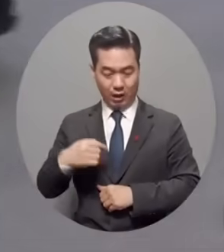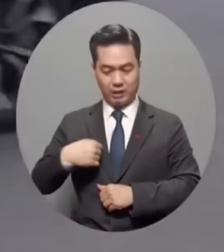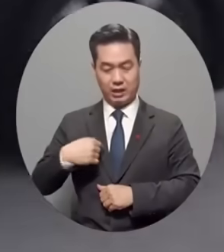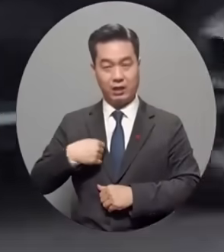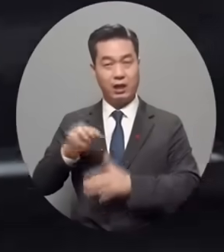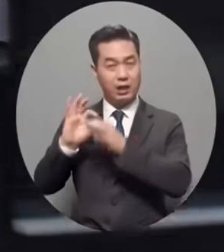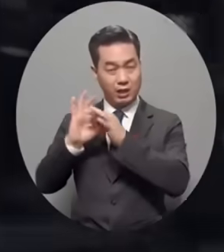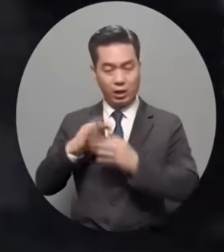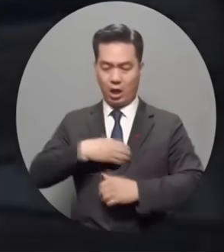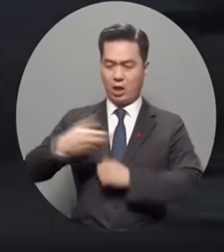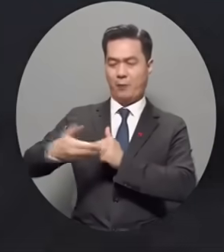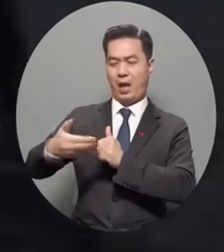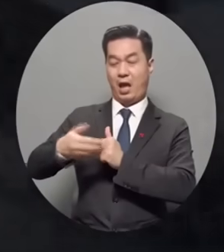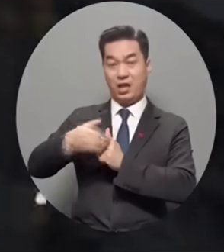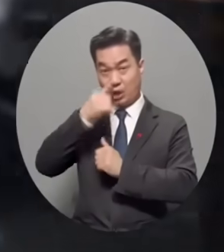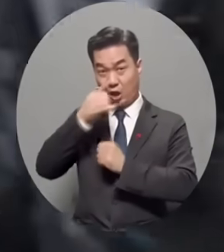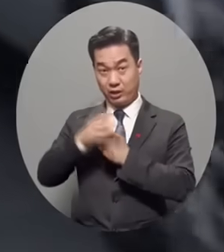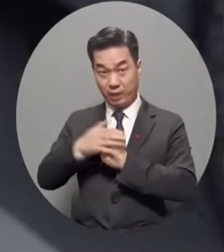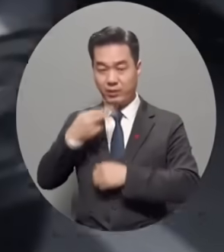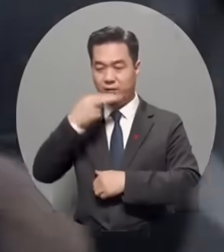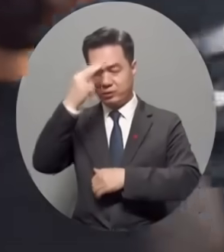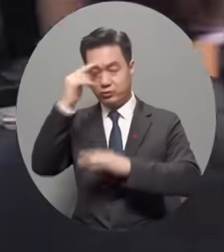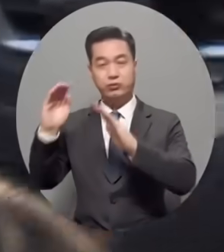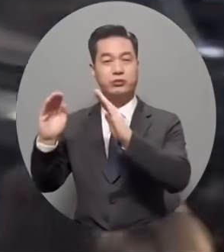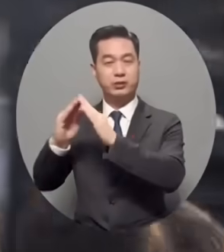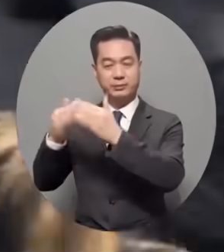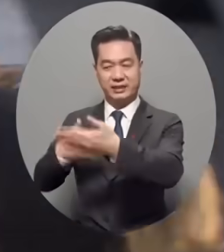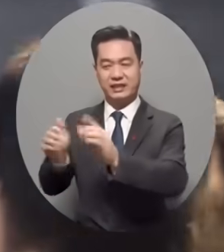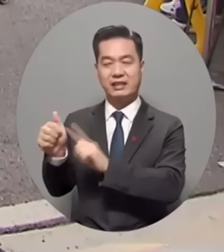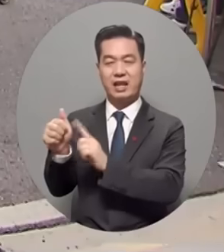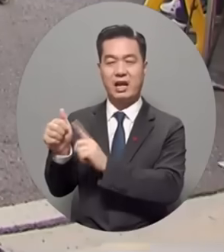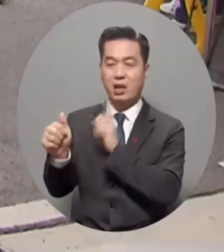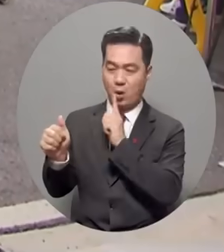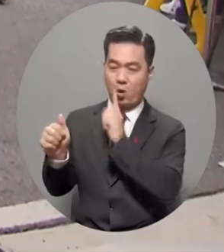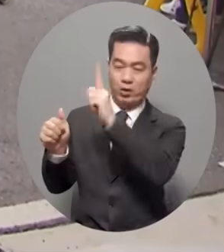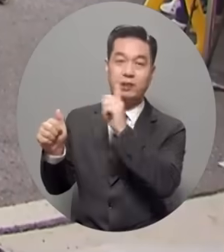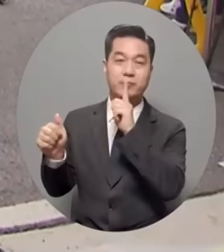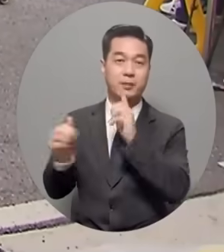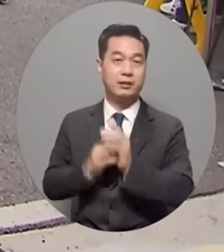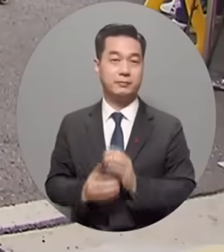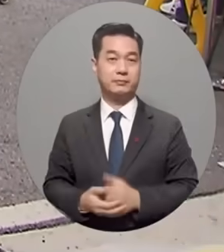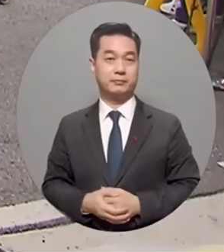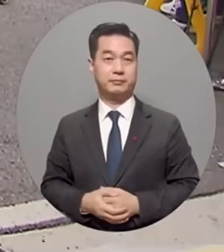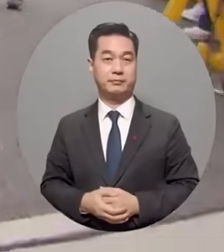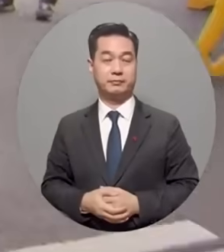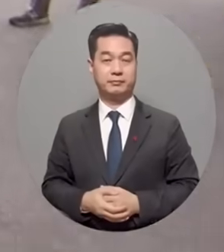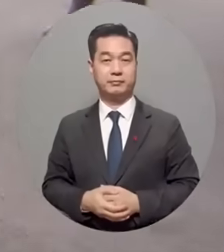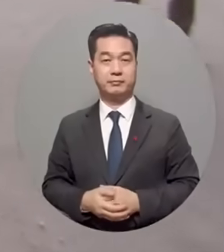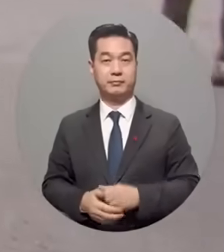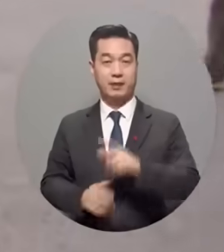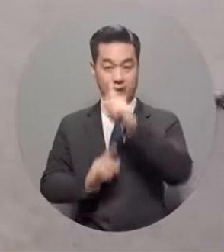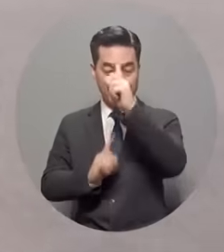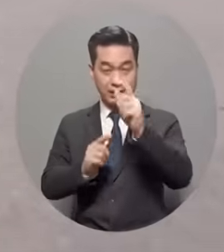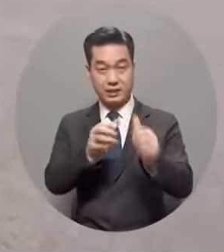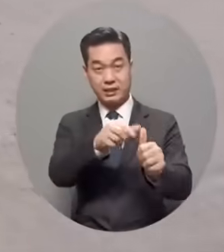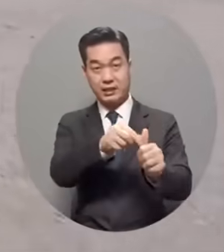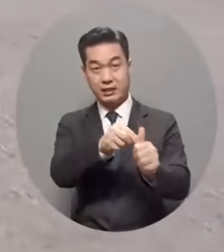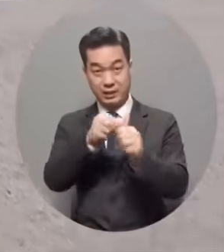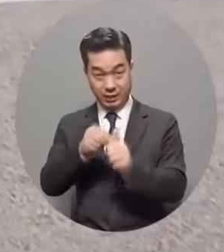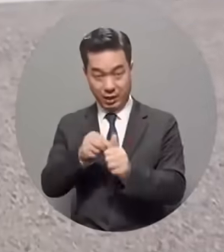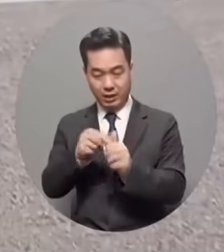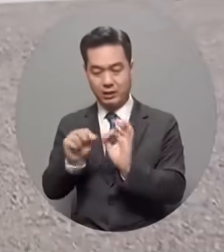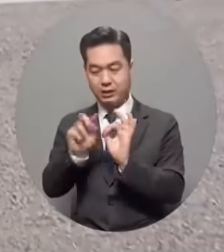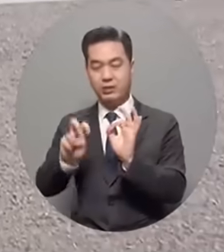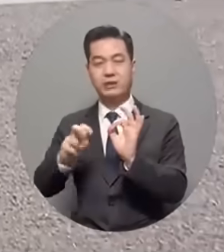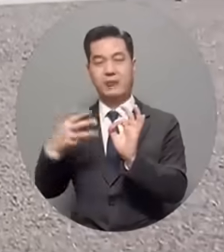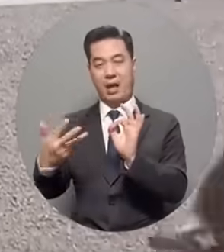지속적인 협박을 받았다며 유흥업소 실장 등을 고소했다고 밝혔습니다. 이 씨를 입건한 경찰은 10월 28일 이 씨를